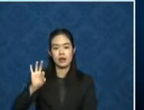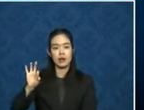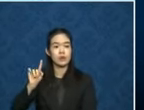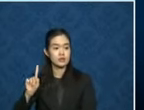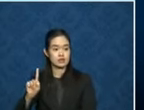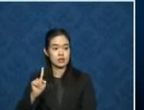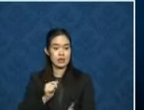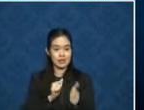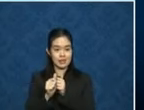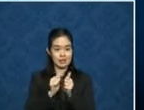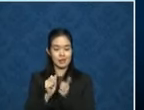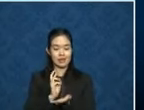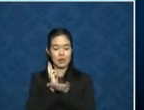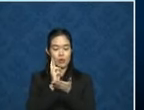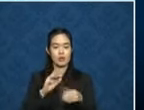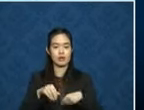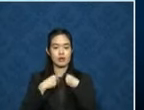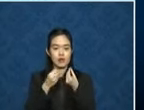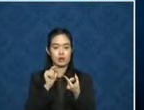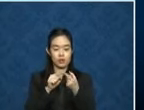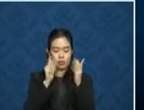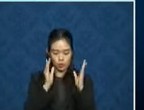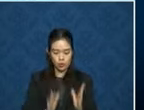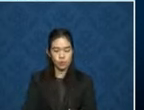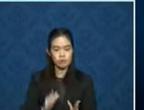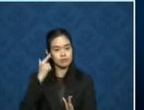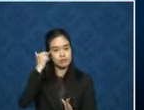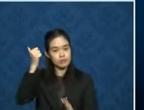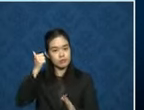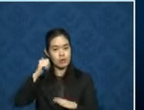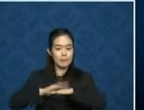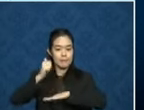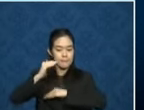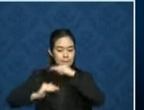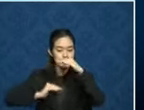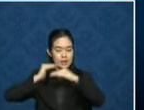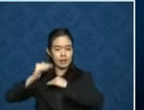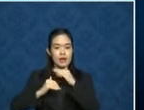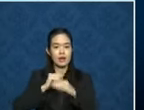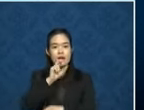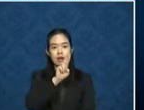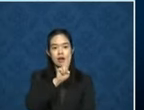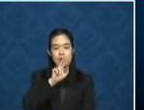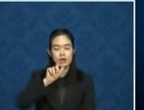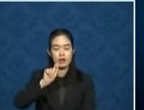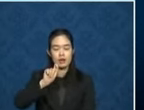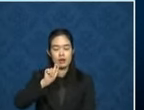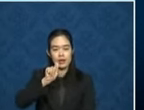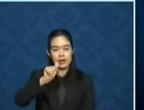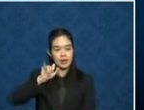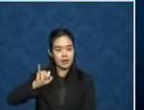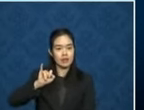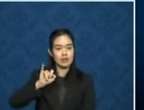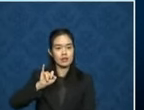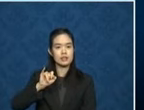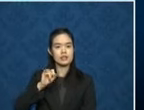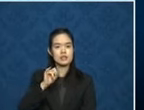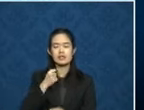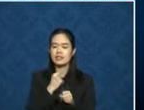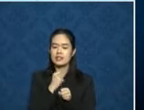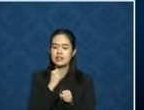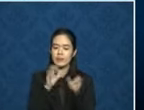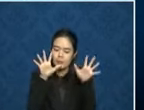การแข่งขันที่ให้รางวัลกับนักประดิษฐ์นะครับที่สามารถพัฒนา AI ให้ตอบโต้ได้ใกล้เคียงกับมนุษย์จริงที่สุดครับโดยรางวัลโล